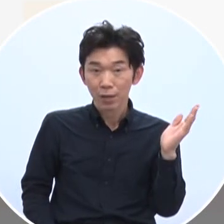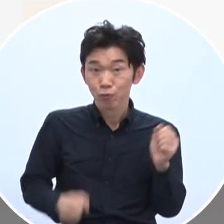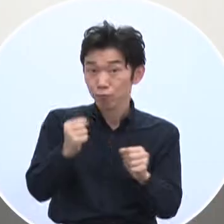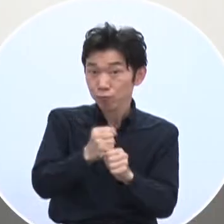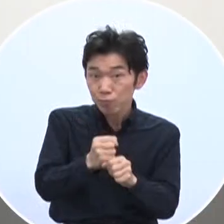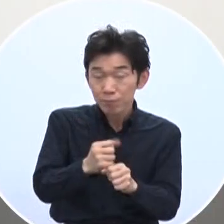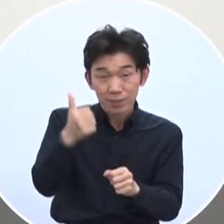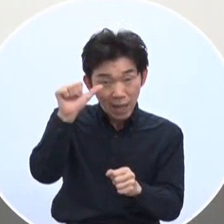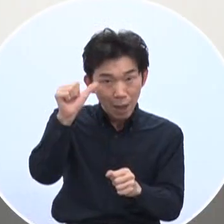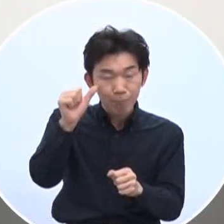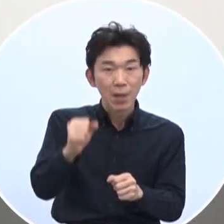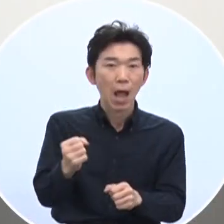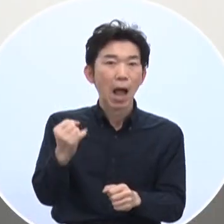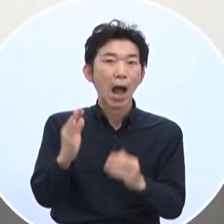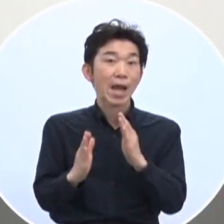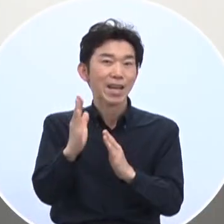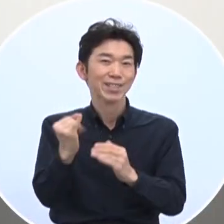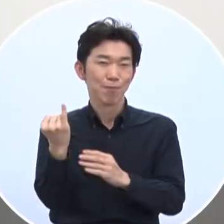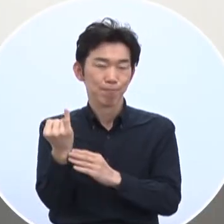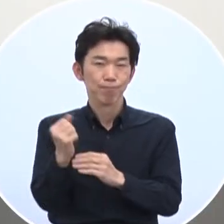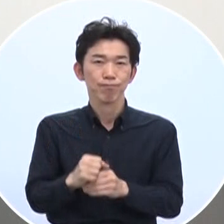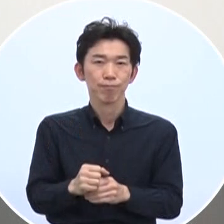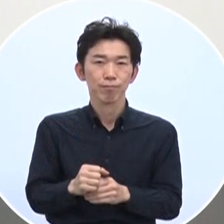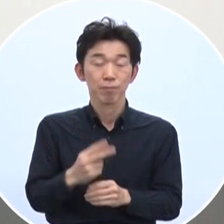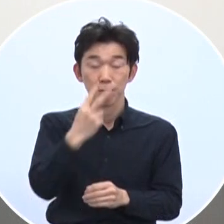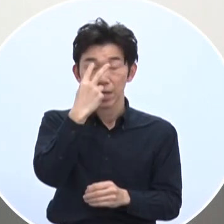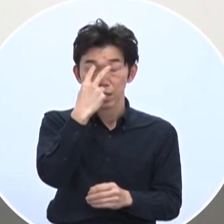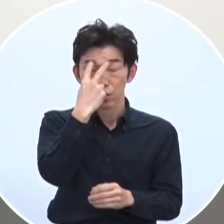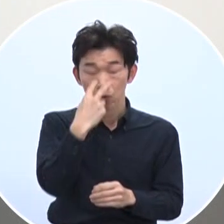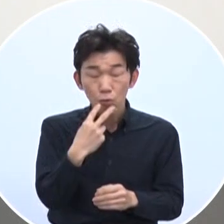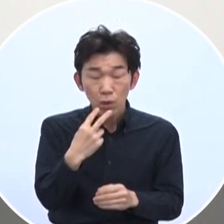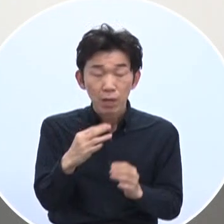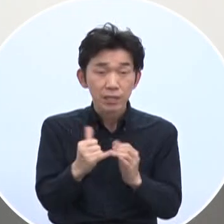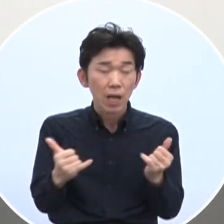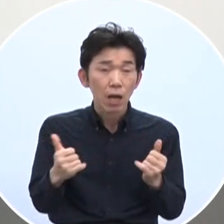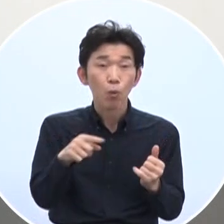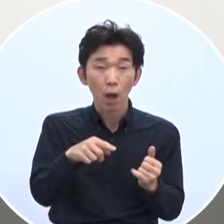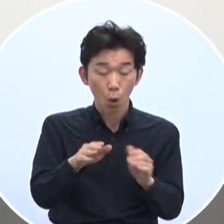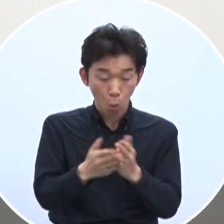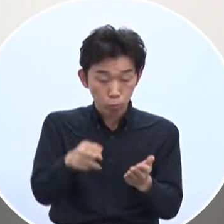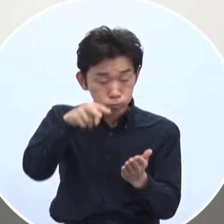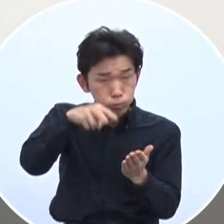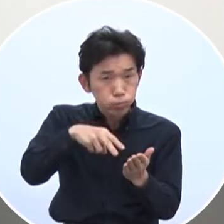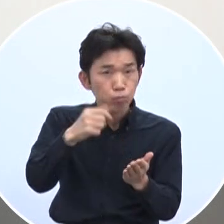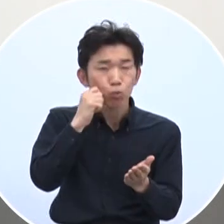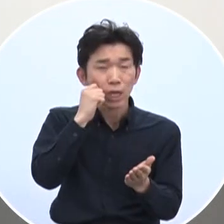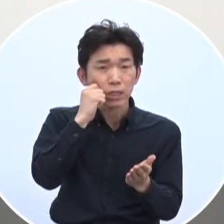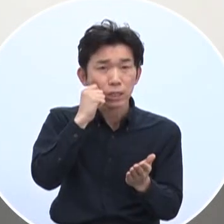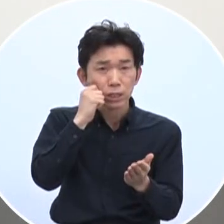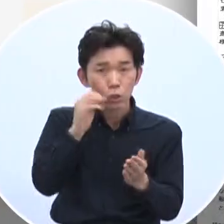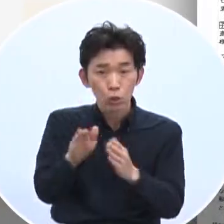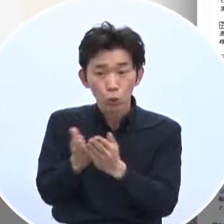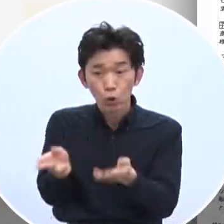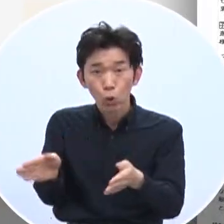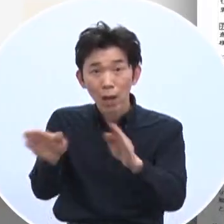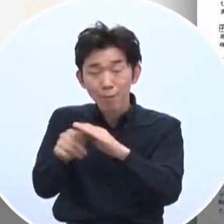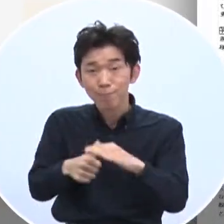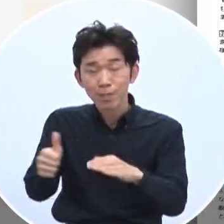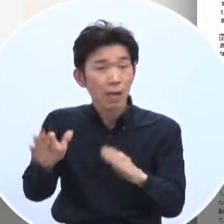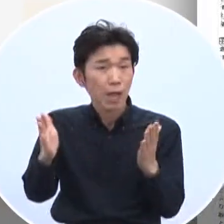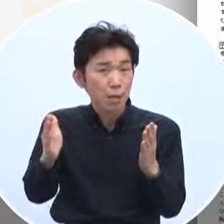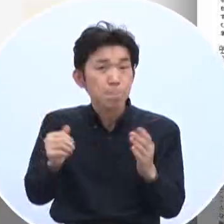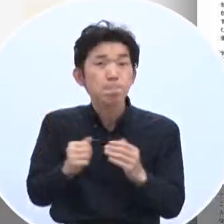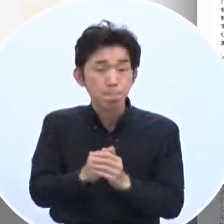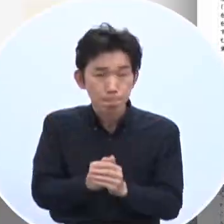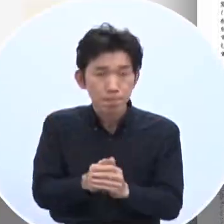です。 目に障害を持っている人っていうのは本を読むことができないので図書館に行かないんですよ。な